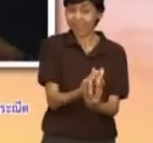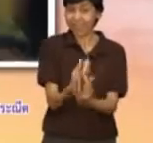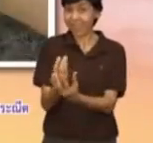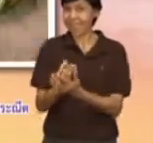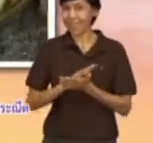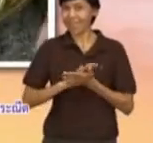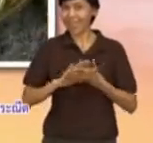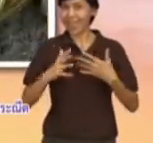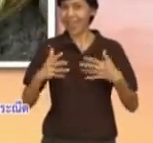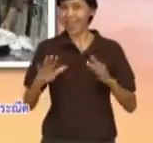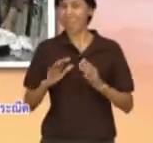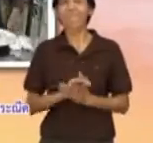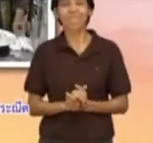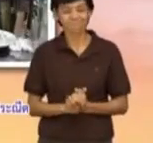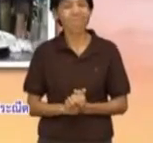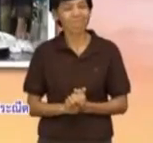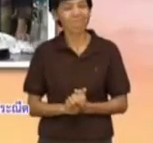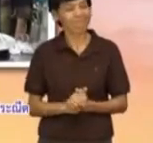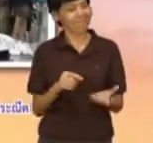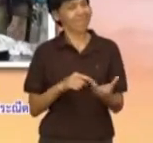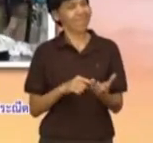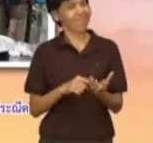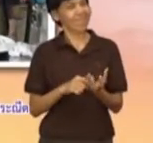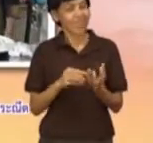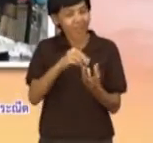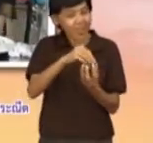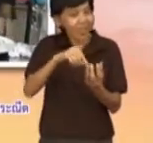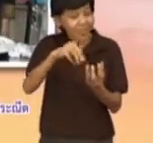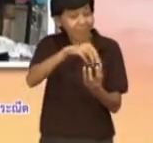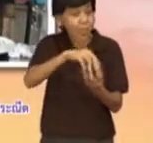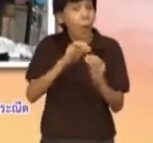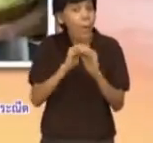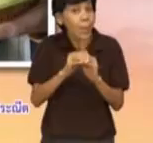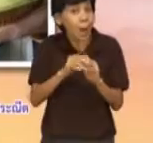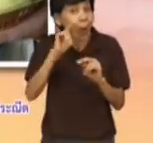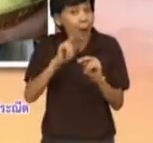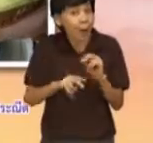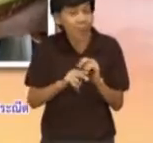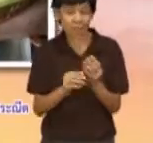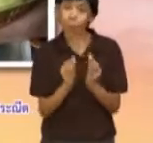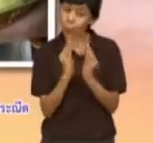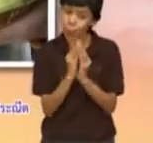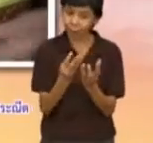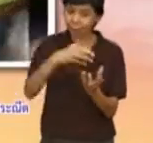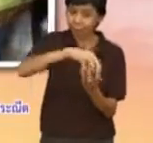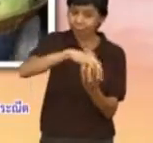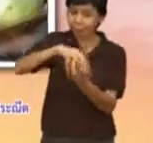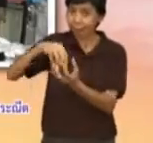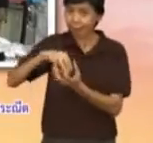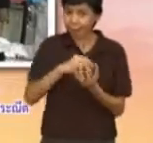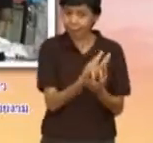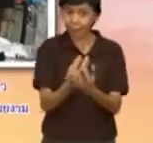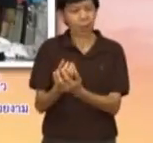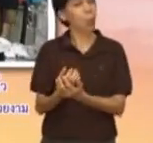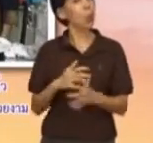เรียบร้อยแล้ว นี่แหละค่ะหอมหมกบัวหลวงนะคะแม้ว่าจะมีขั้นตอนการทำแล้วก็อะไรที่ละเอียดละออน